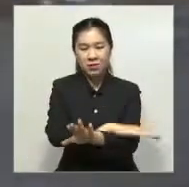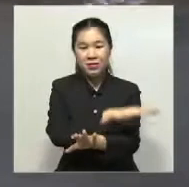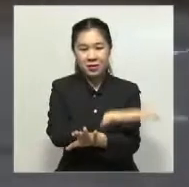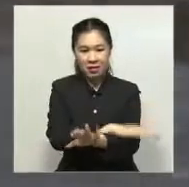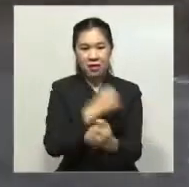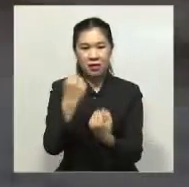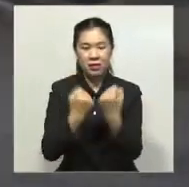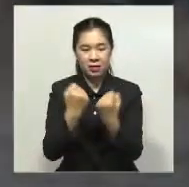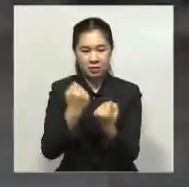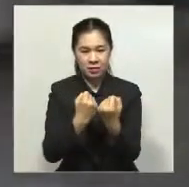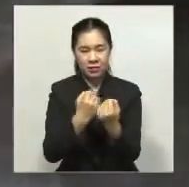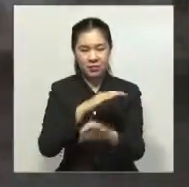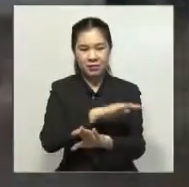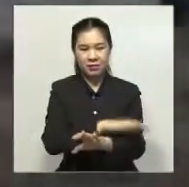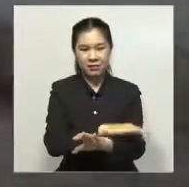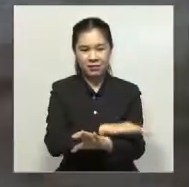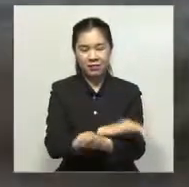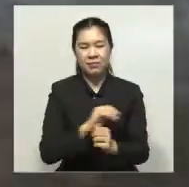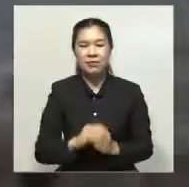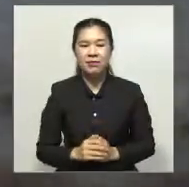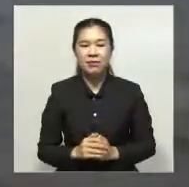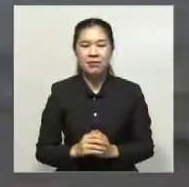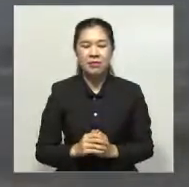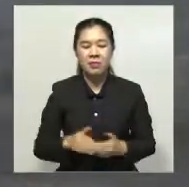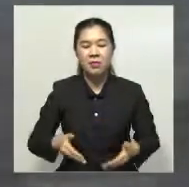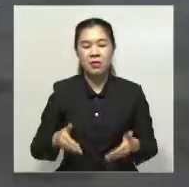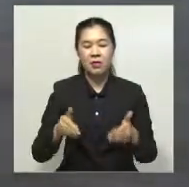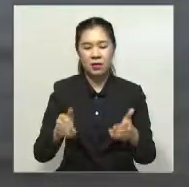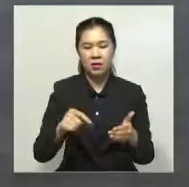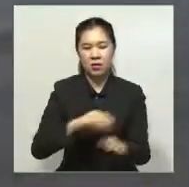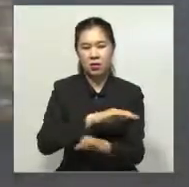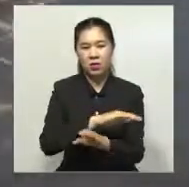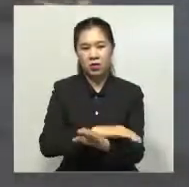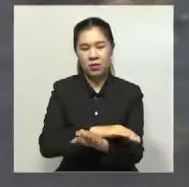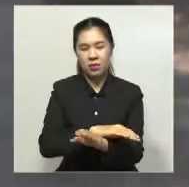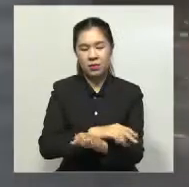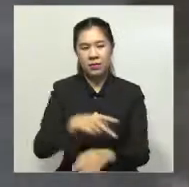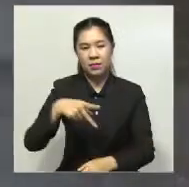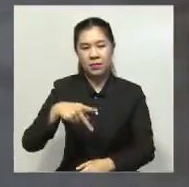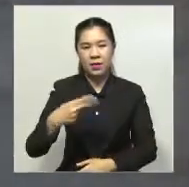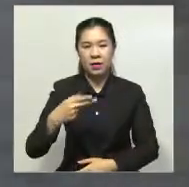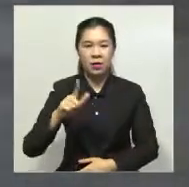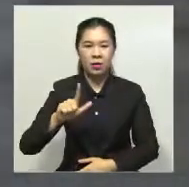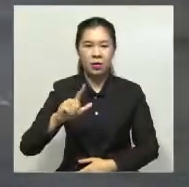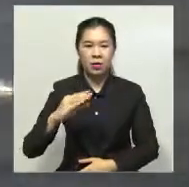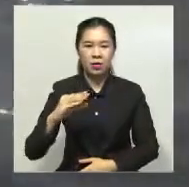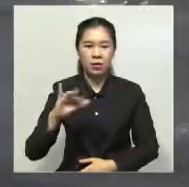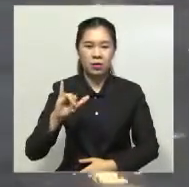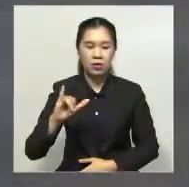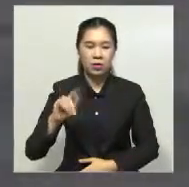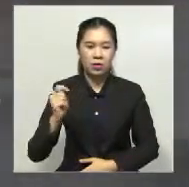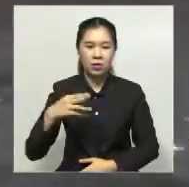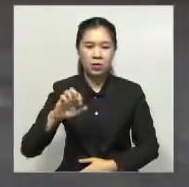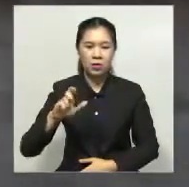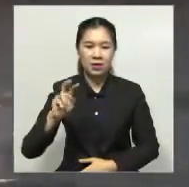คมที่ถนนสายลพบุรีวังม่วงและถนนสายโคกตูมตัดกับถนนพหลโยธินส่งผลให้การจราจร